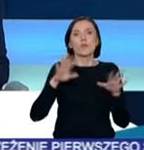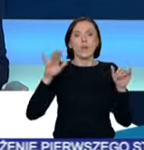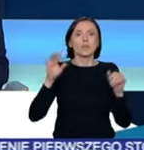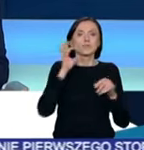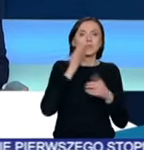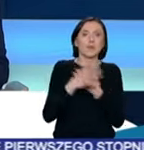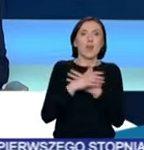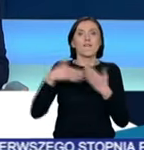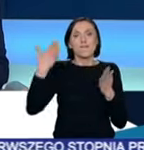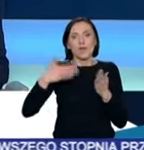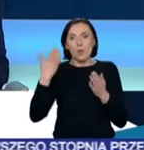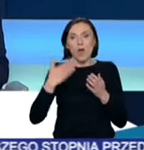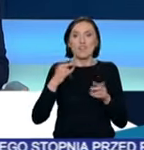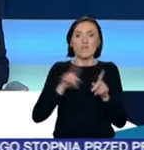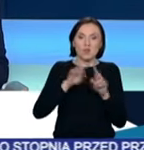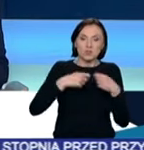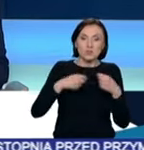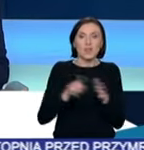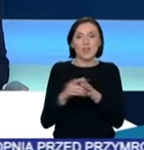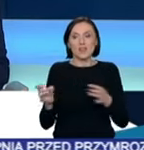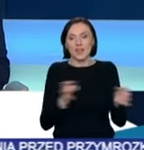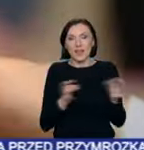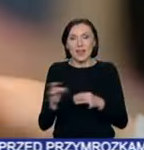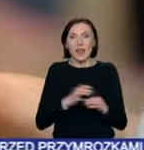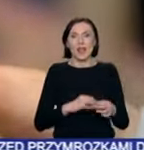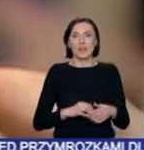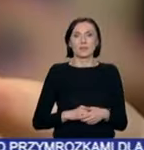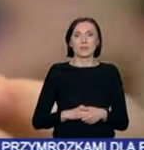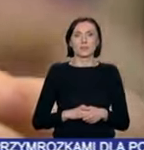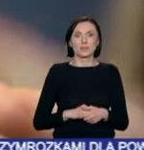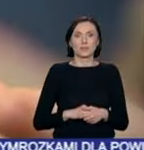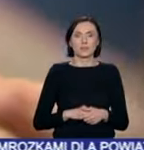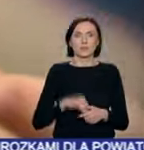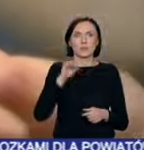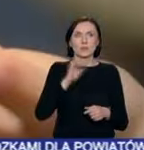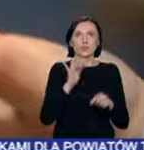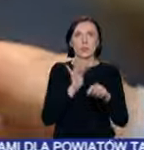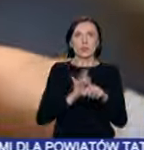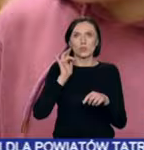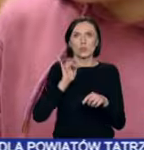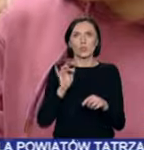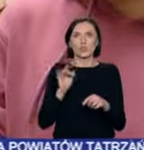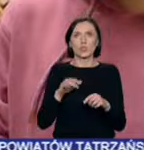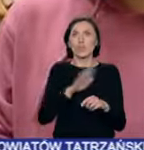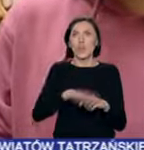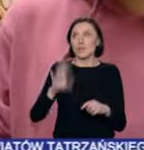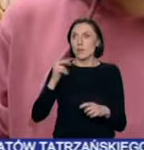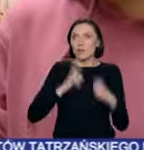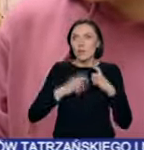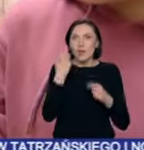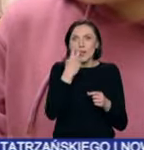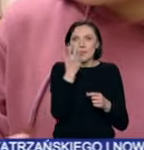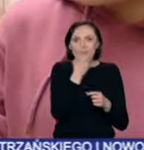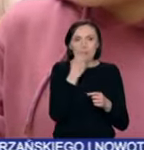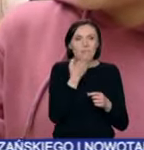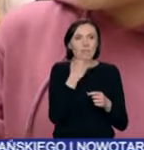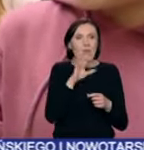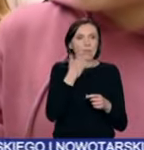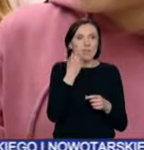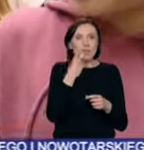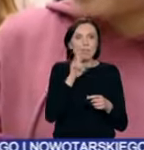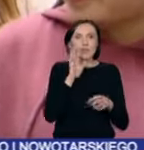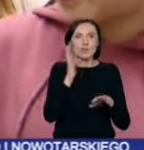wykłady, warsztaty, kiermasz, a nawet gra terenowa. Można dotknąć owady. Dzieci mają jakby bliskość